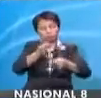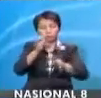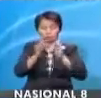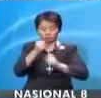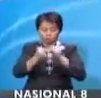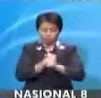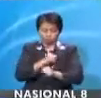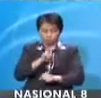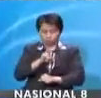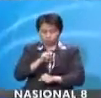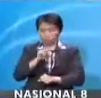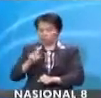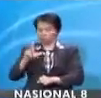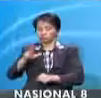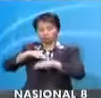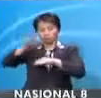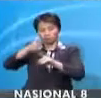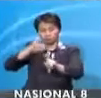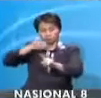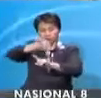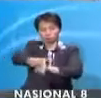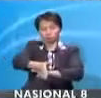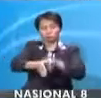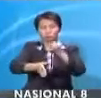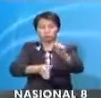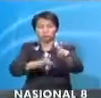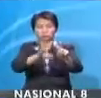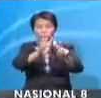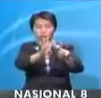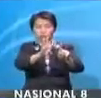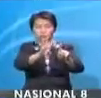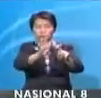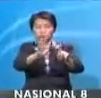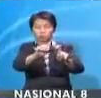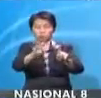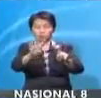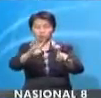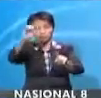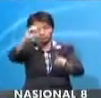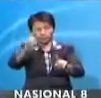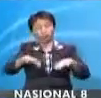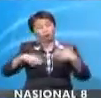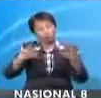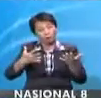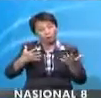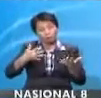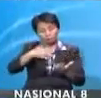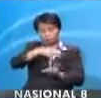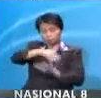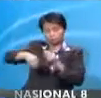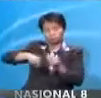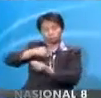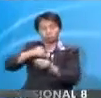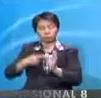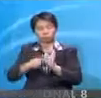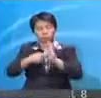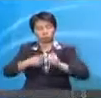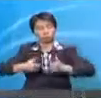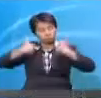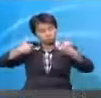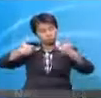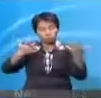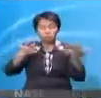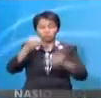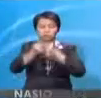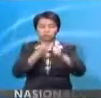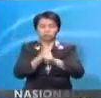tahun 2013 melebihi sasaran 104%, bagaimana pula program transformasi negara menyerlahkan keberhasilan